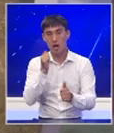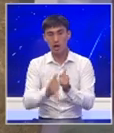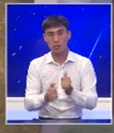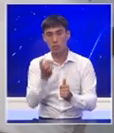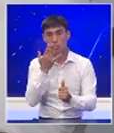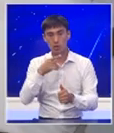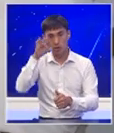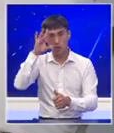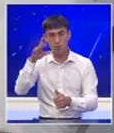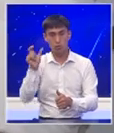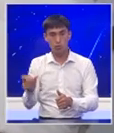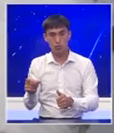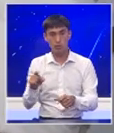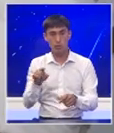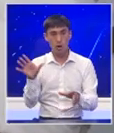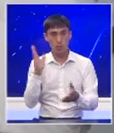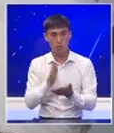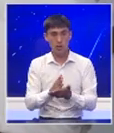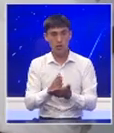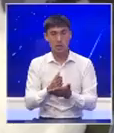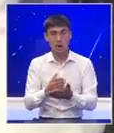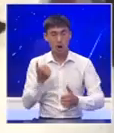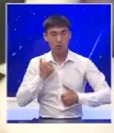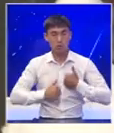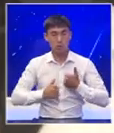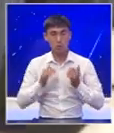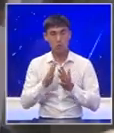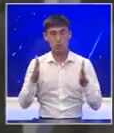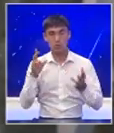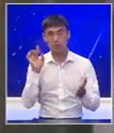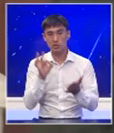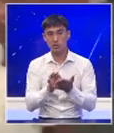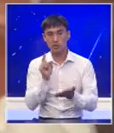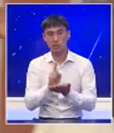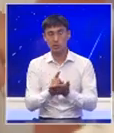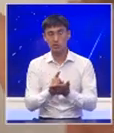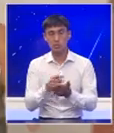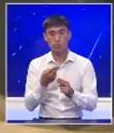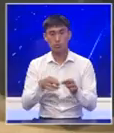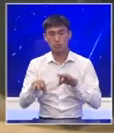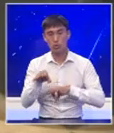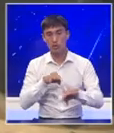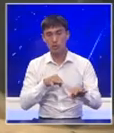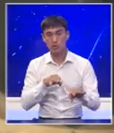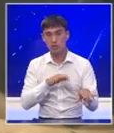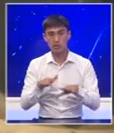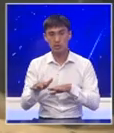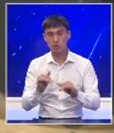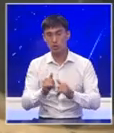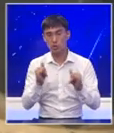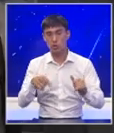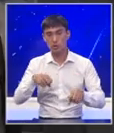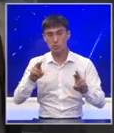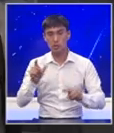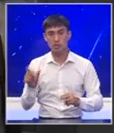ұлтқа танымал тұлға болғандықтан бар болмысы абырой беделі ашылуы тиіс. Тек ол үшін жобаны жан жақты жетілдіру қажет, дейді